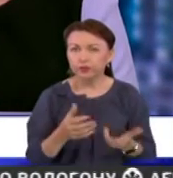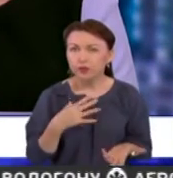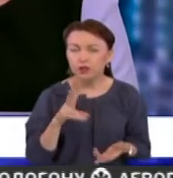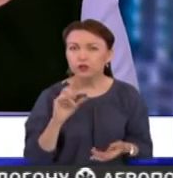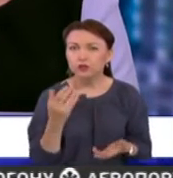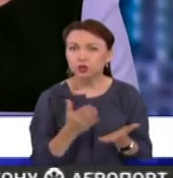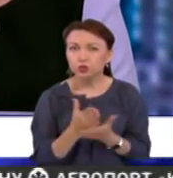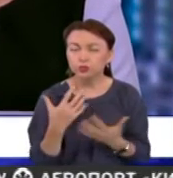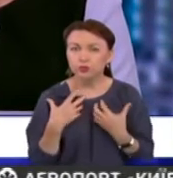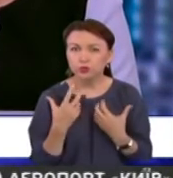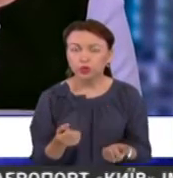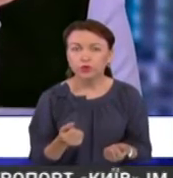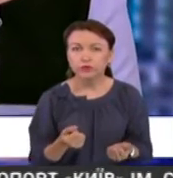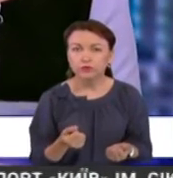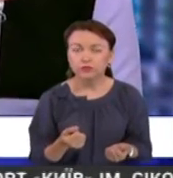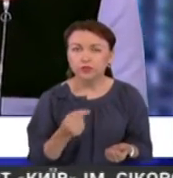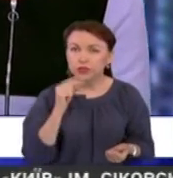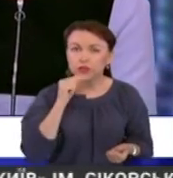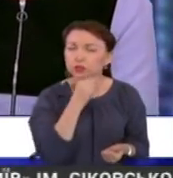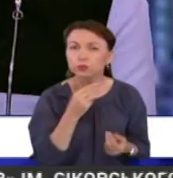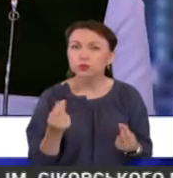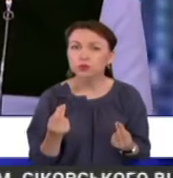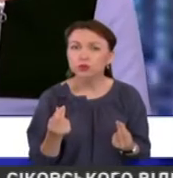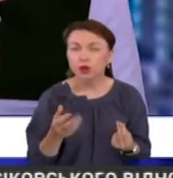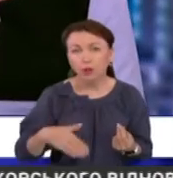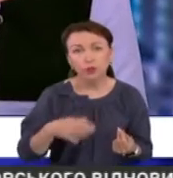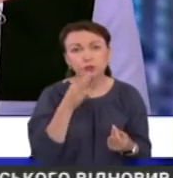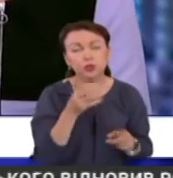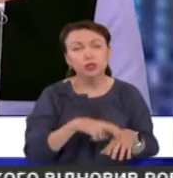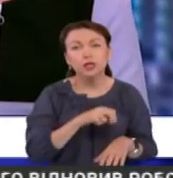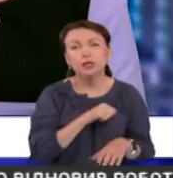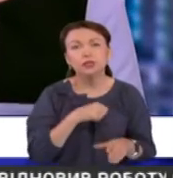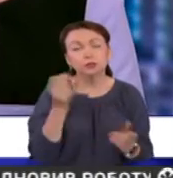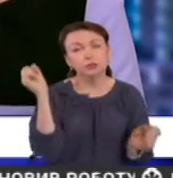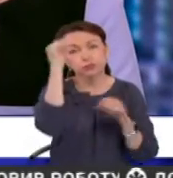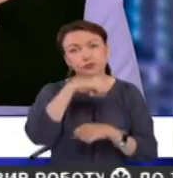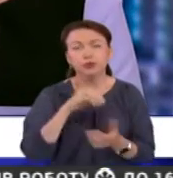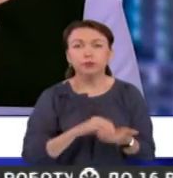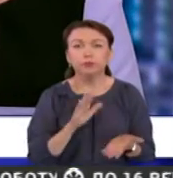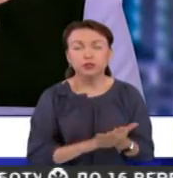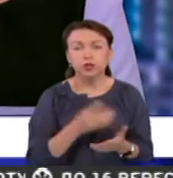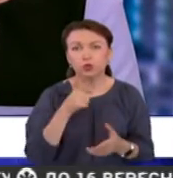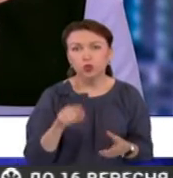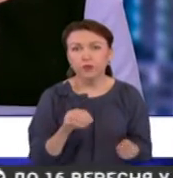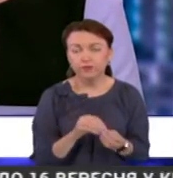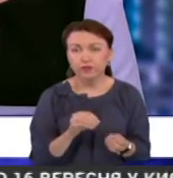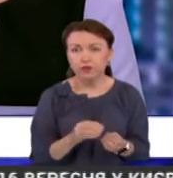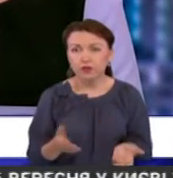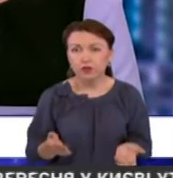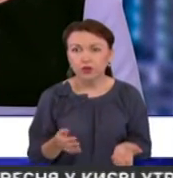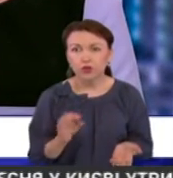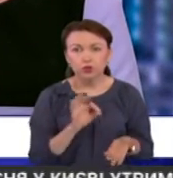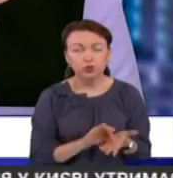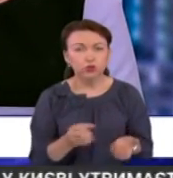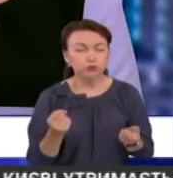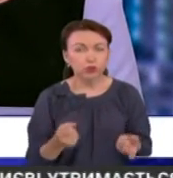здоров'я інтенсивно економила кошти. І потім скажуть, що це лікар сам вписав собі один і ти самий на мобільний телефон для того, щоб